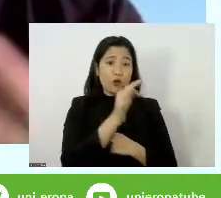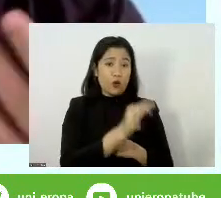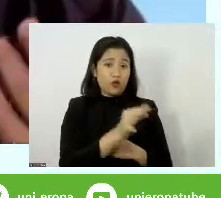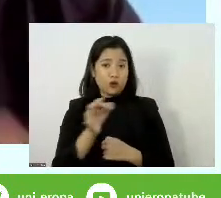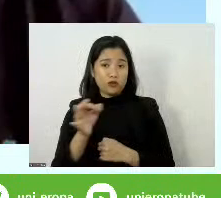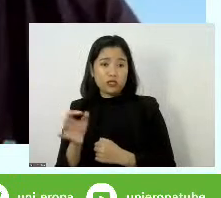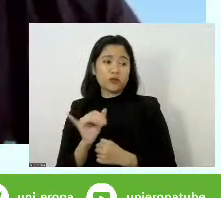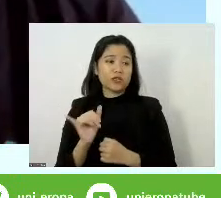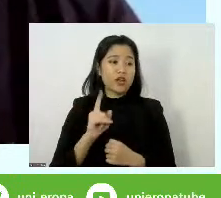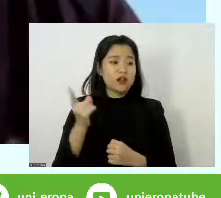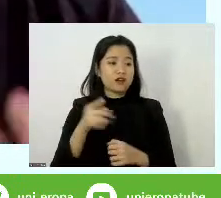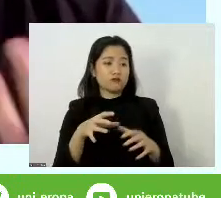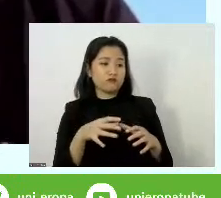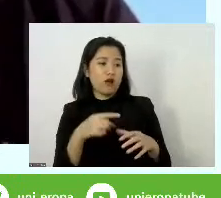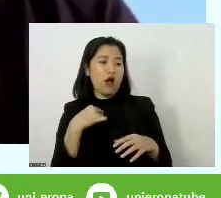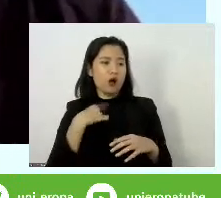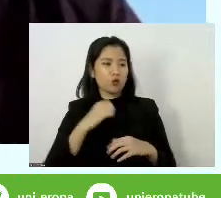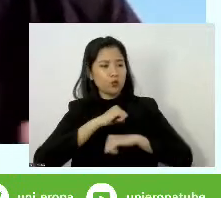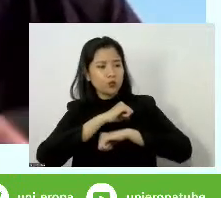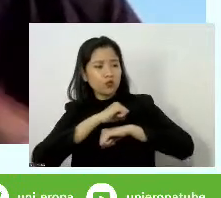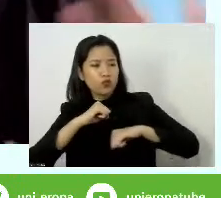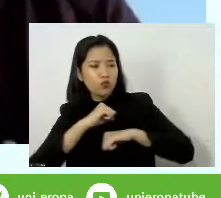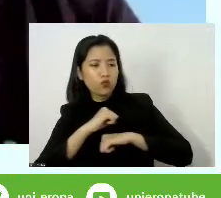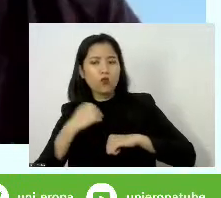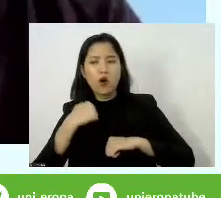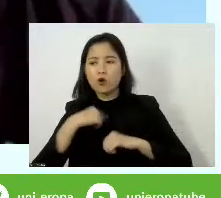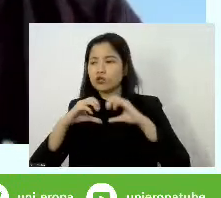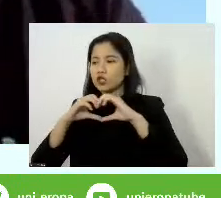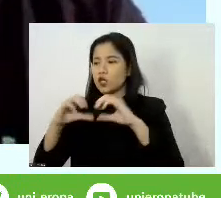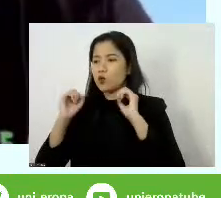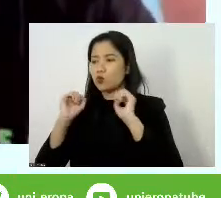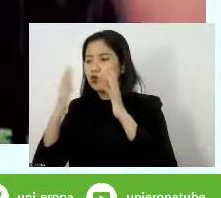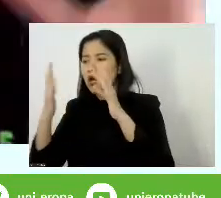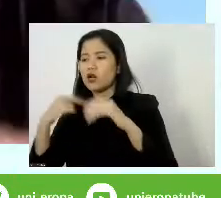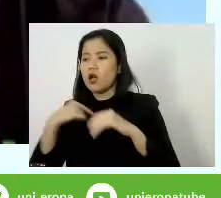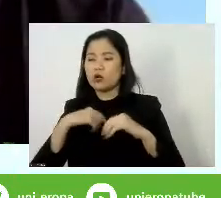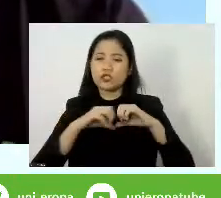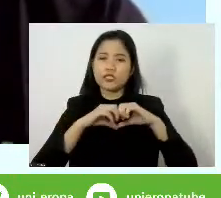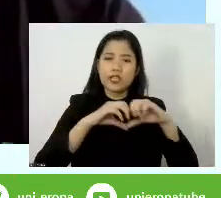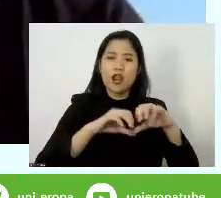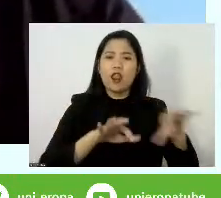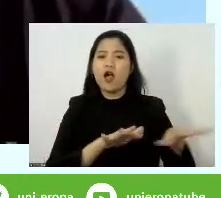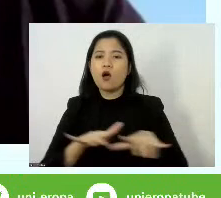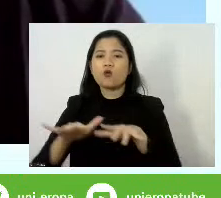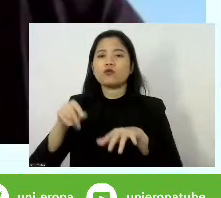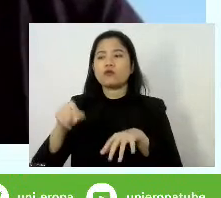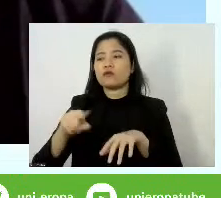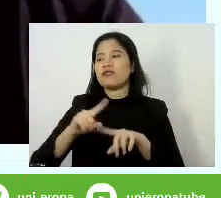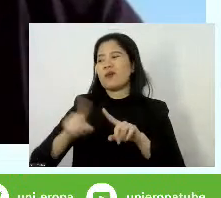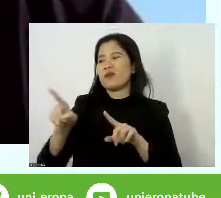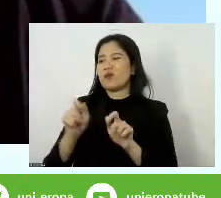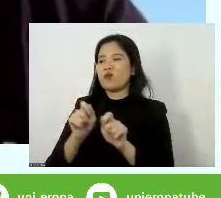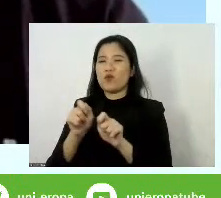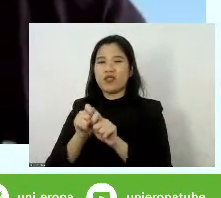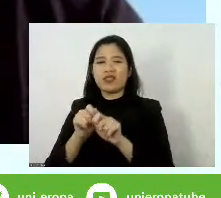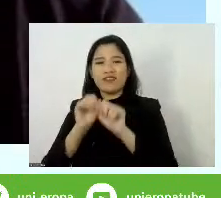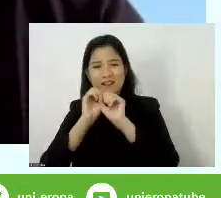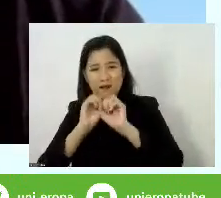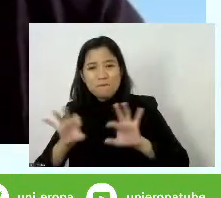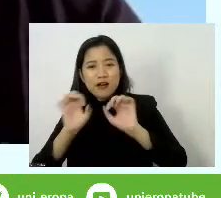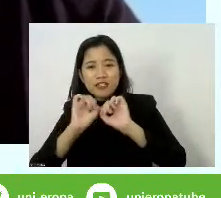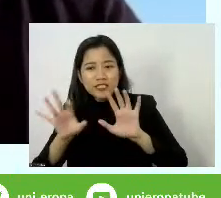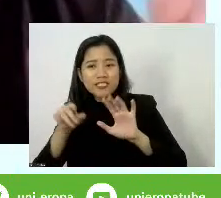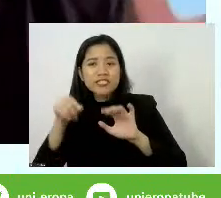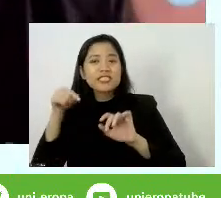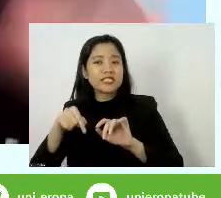kan aku adalah olahragawan Aku adalah pecinta hutan nahkoda pencipta laut teberau kita bikin suatu kampanye adalah hal ini